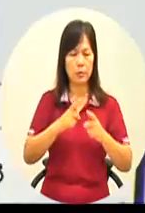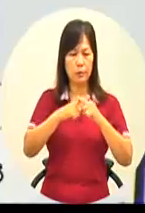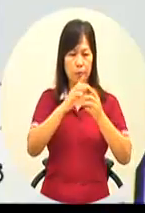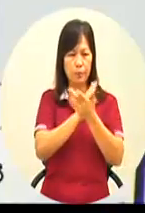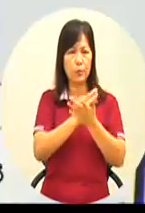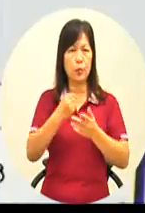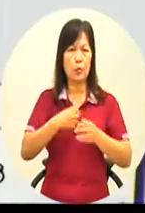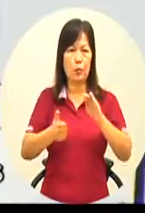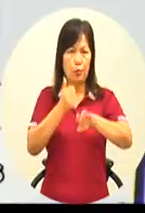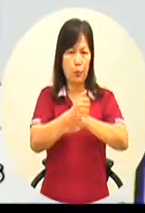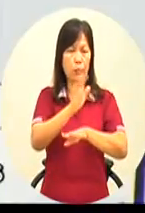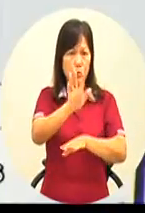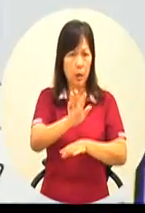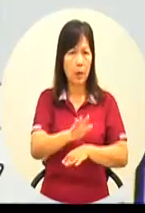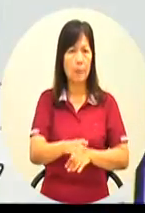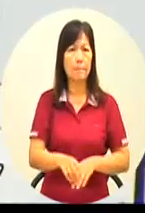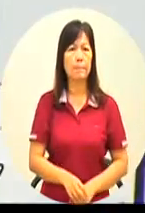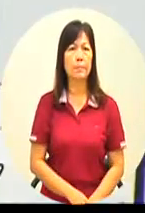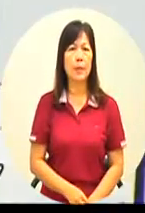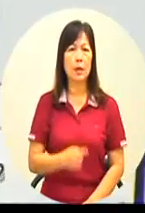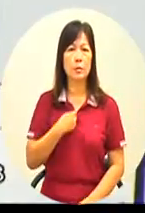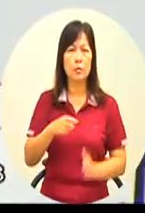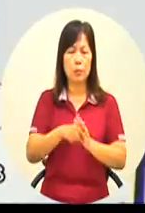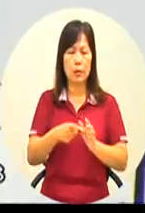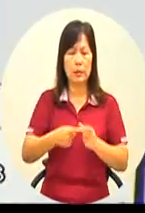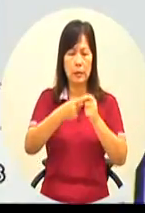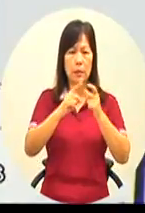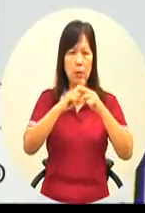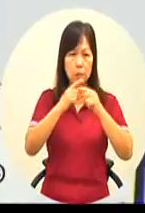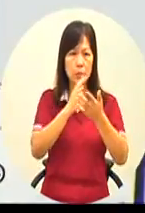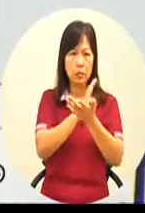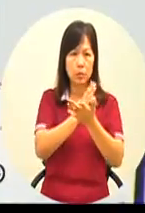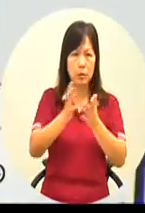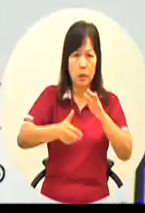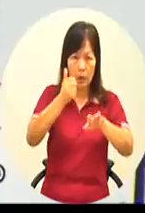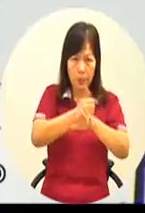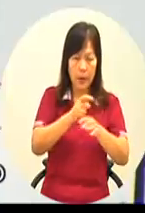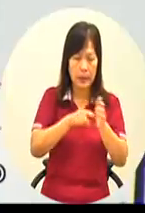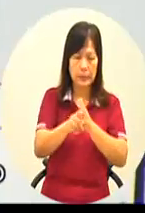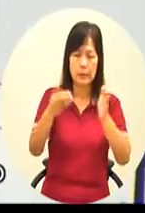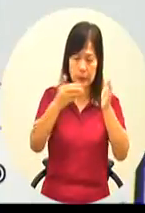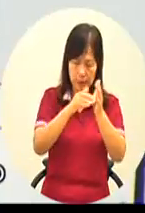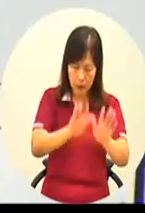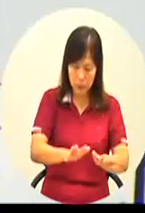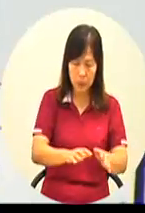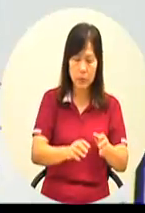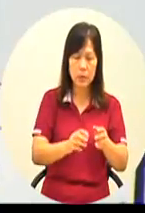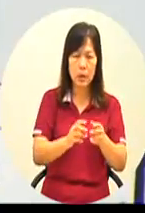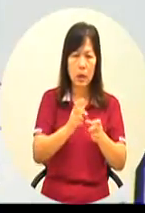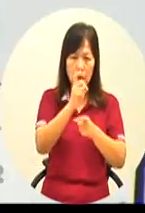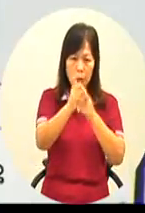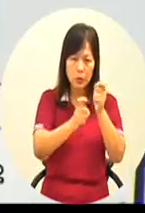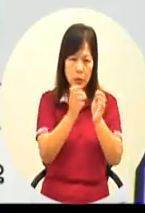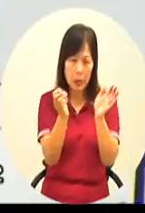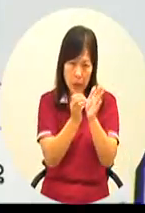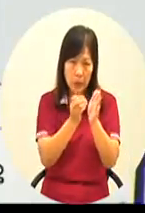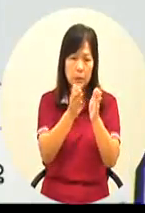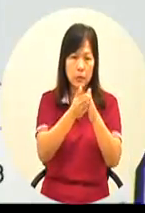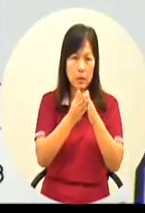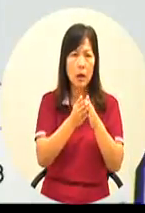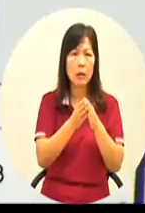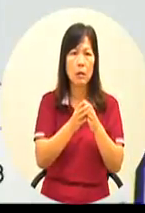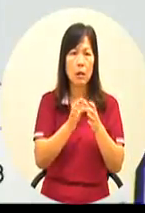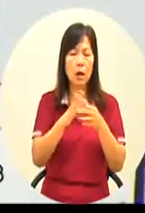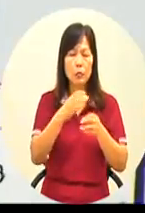件从我在市长第一任当市长的时候一直到现在，这样子也快的过了十年了， 是， 我比较期待的